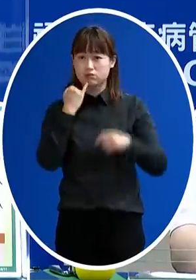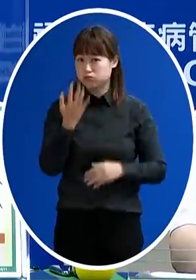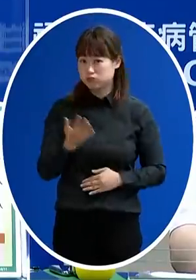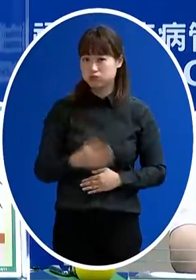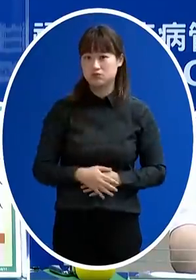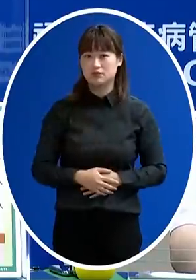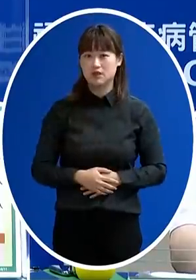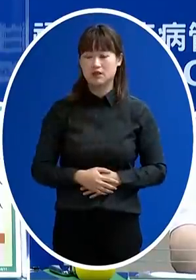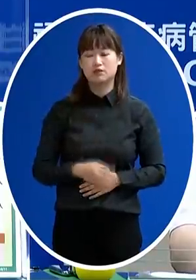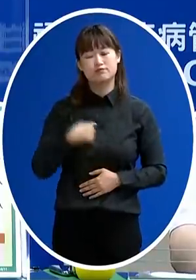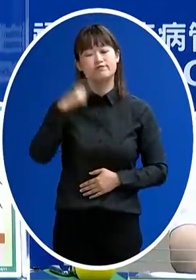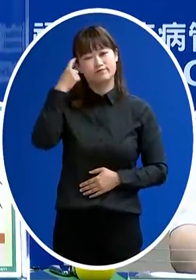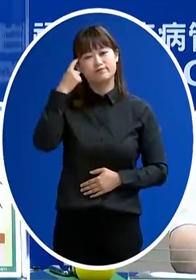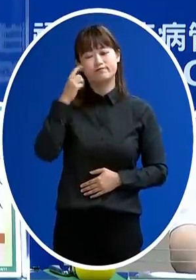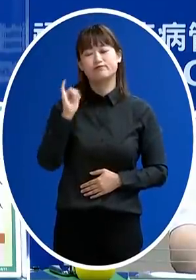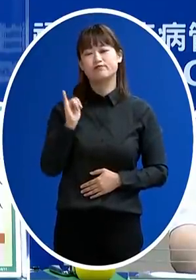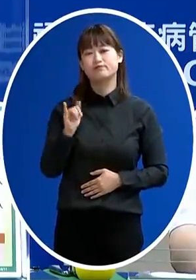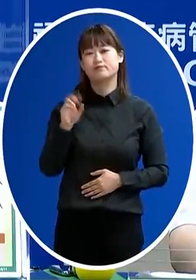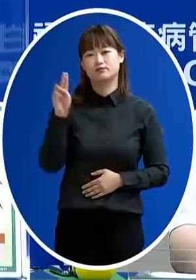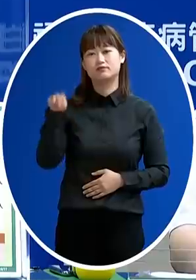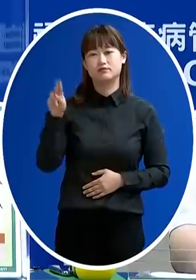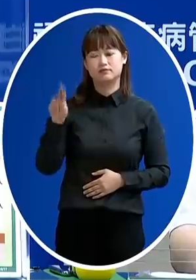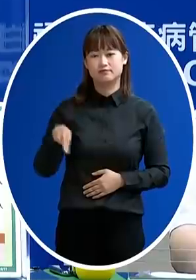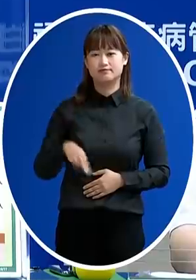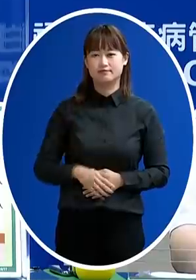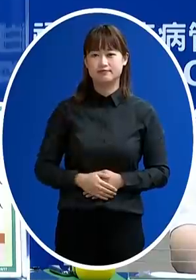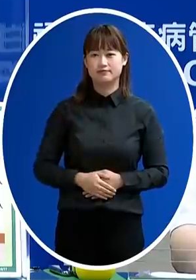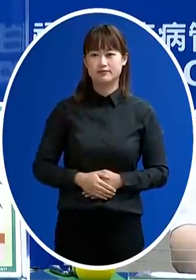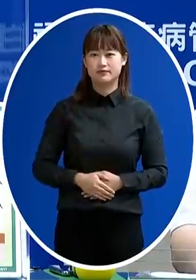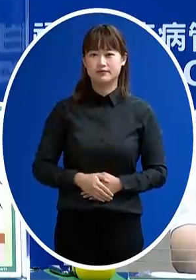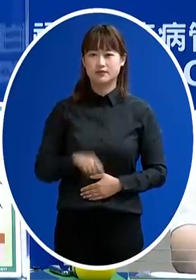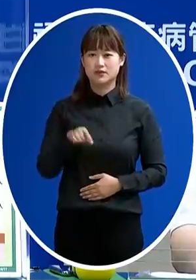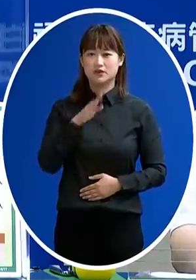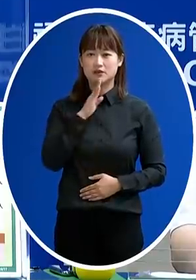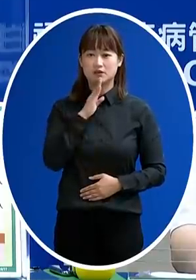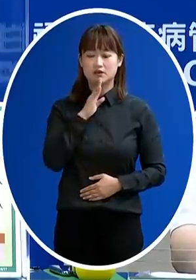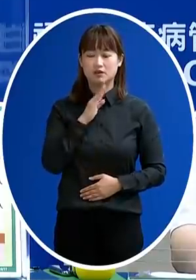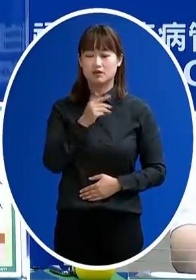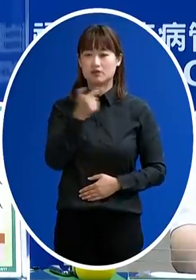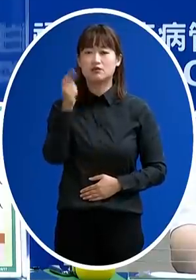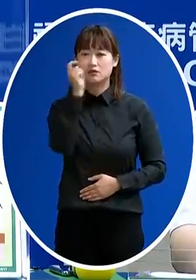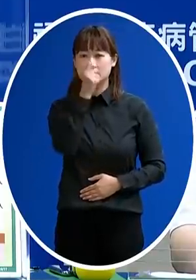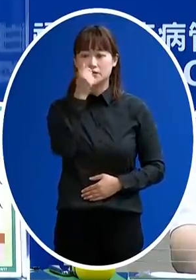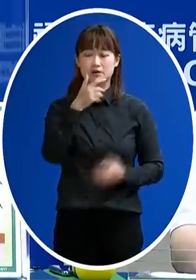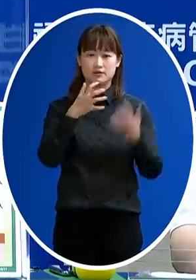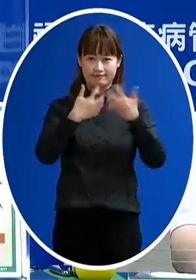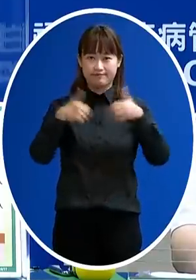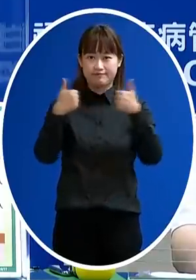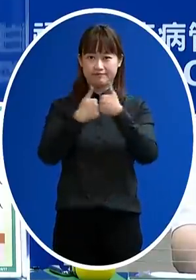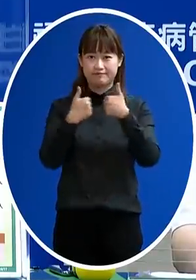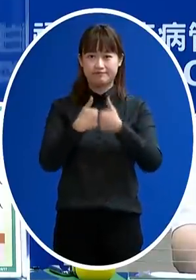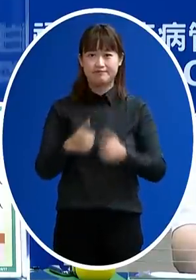那我想是应该被允许的，那毕竟这是一个难得的场合跟机会。